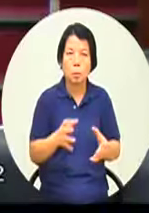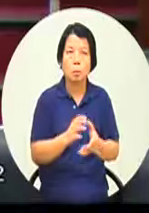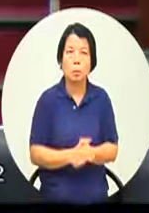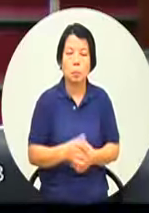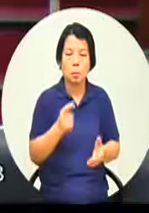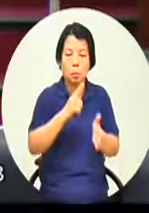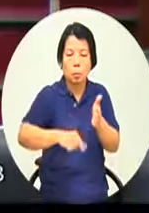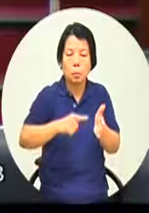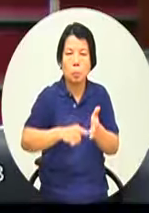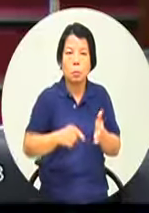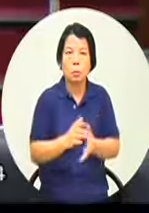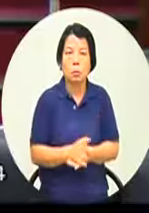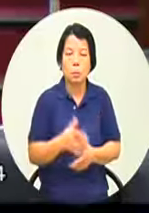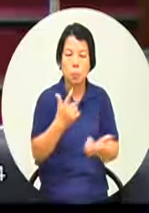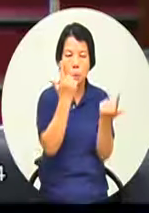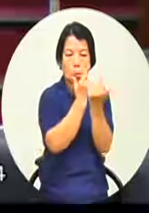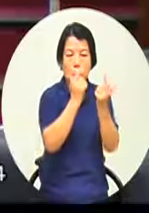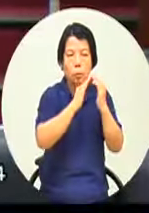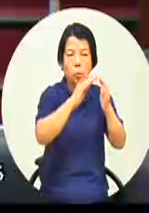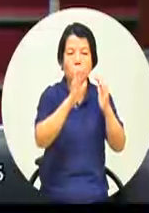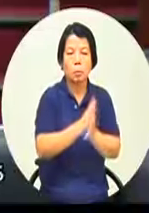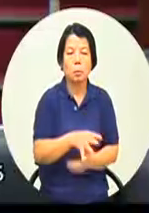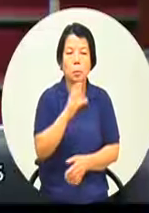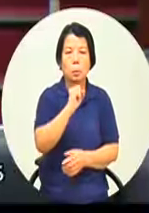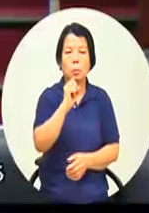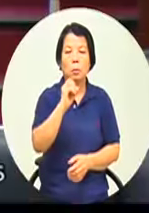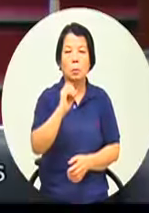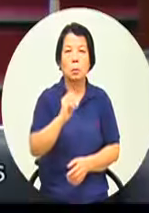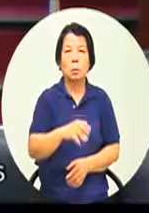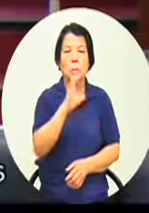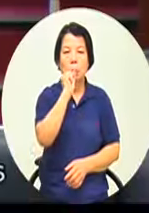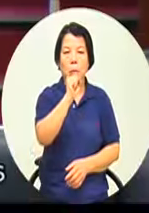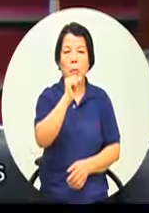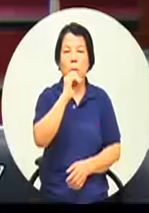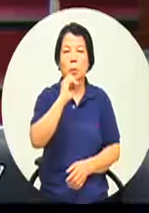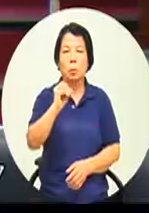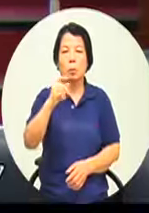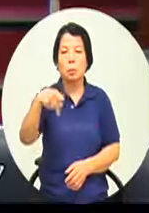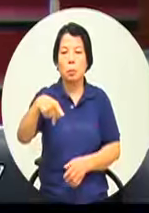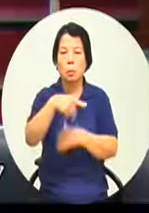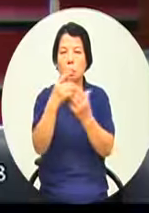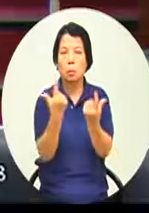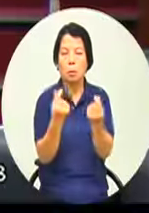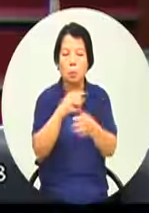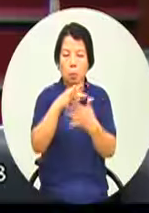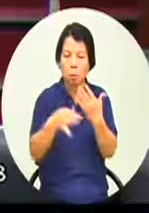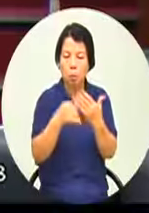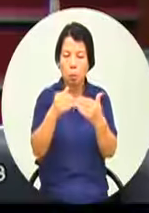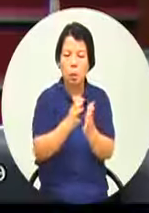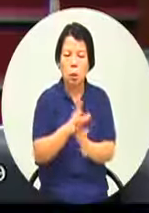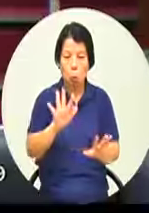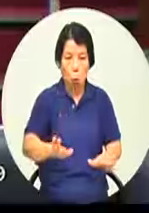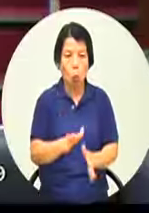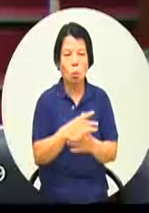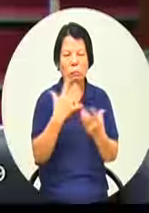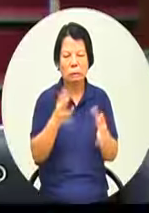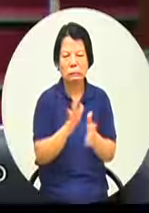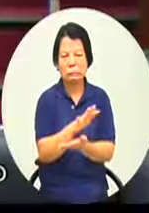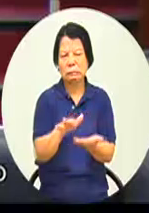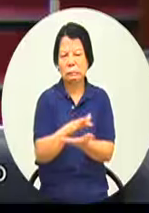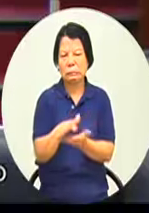简单讲，台北市在讲的 SOP， 我相信有，但是可能很零散，我们必须要一个整套